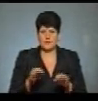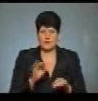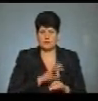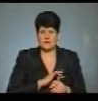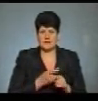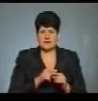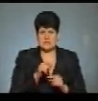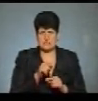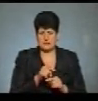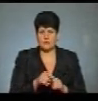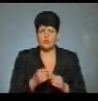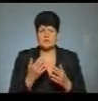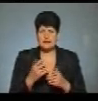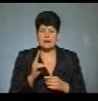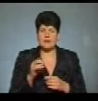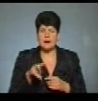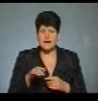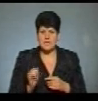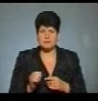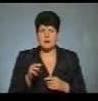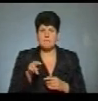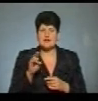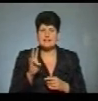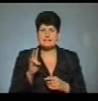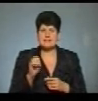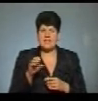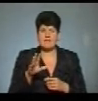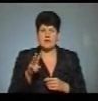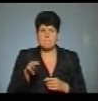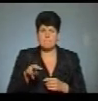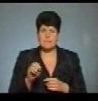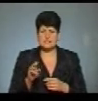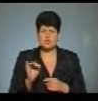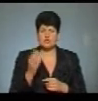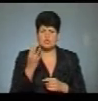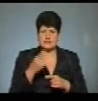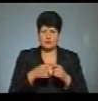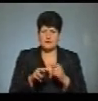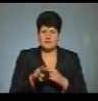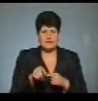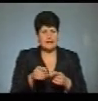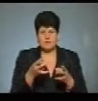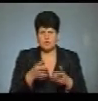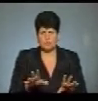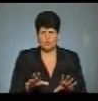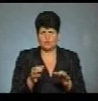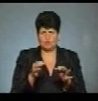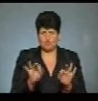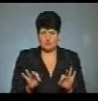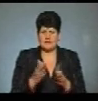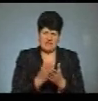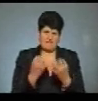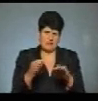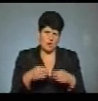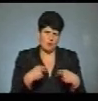цією зброєю. Оскільки калібр пневматичної рушниці не перевищує 4,5 мм, вона не потребує ліцензування і є у